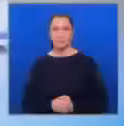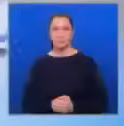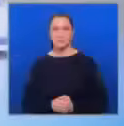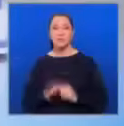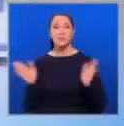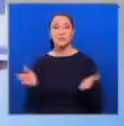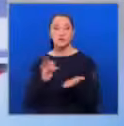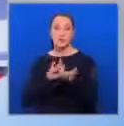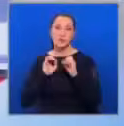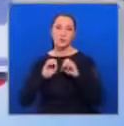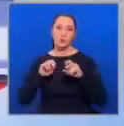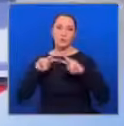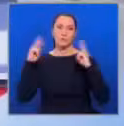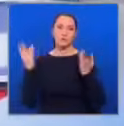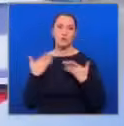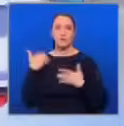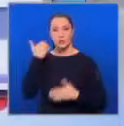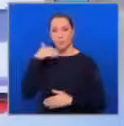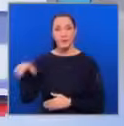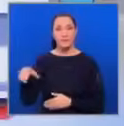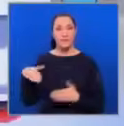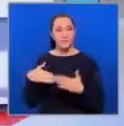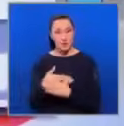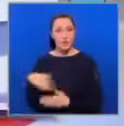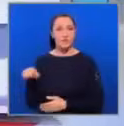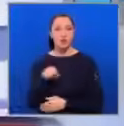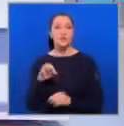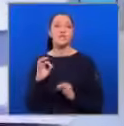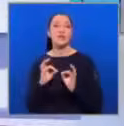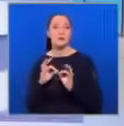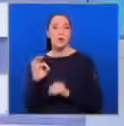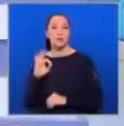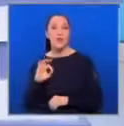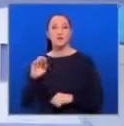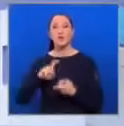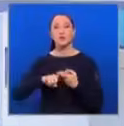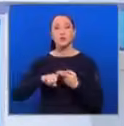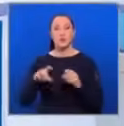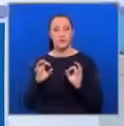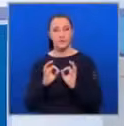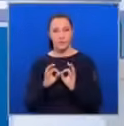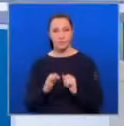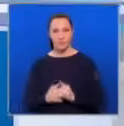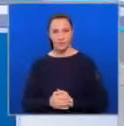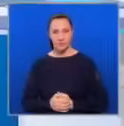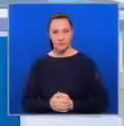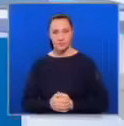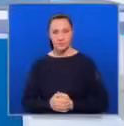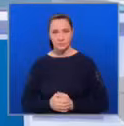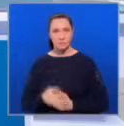започват централните новини по света и у нас добър вечер аз съм филипа огнянова на 4ти декември понеделник здравейте аз съм костадин